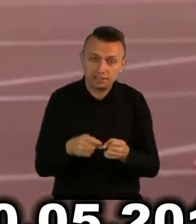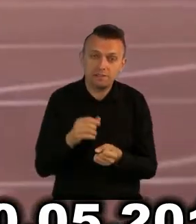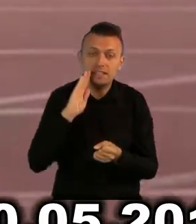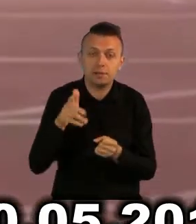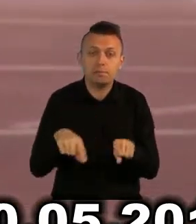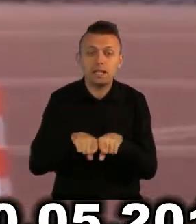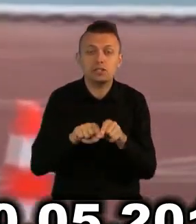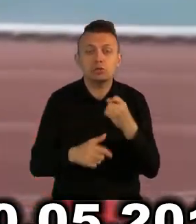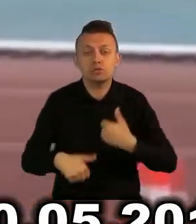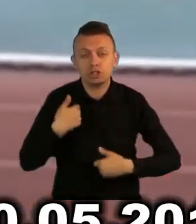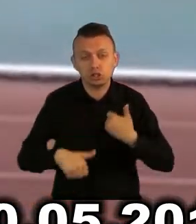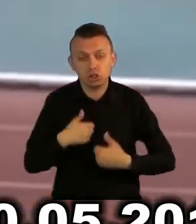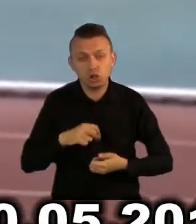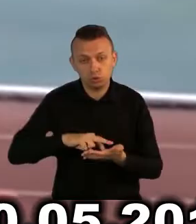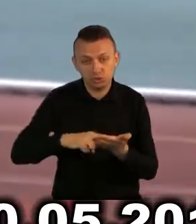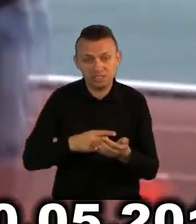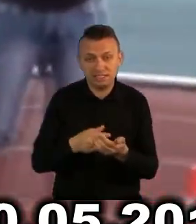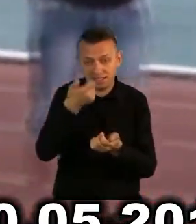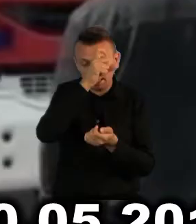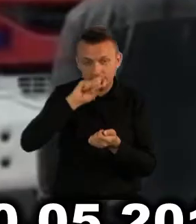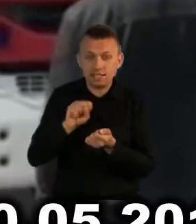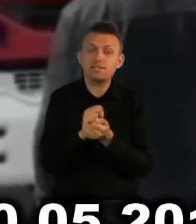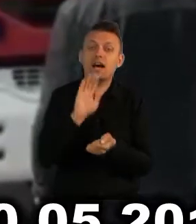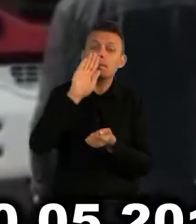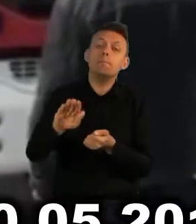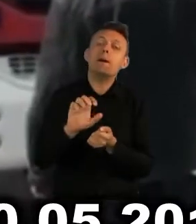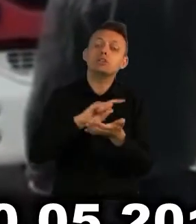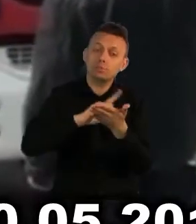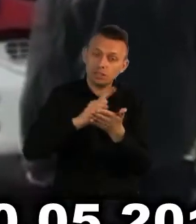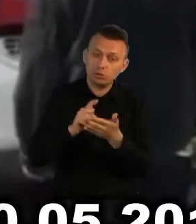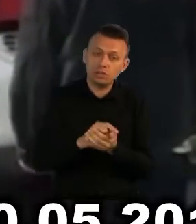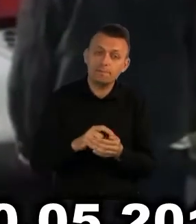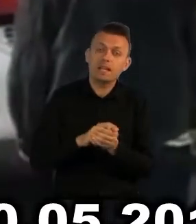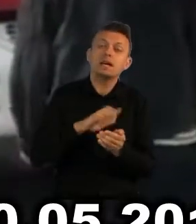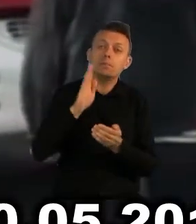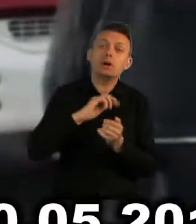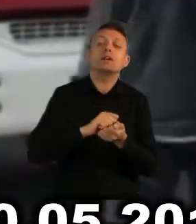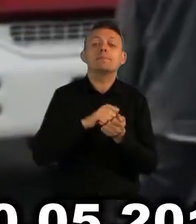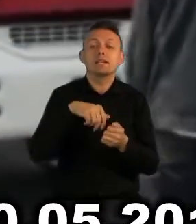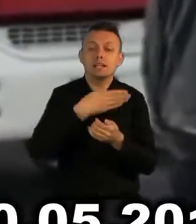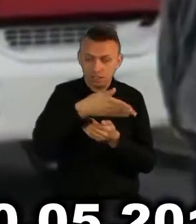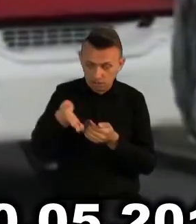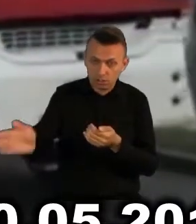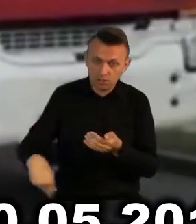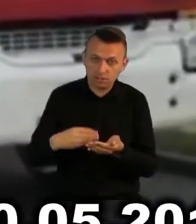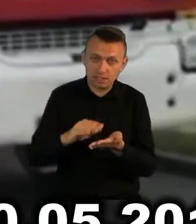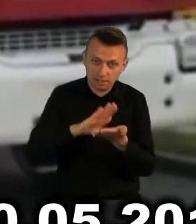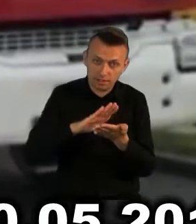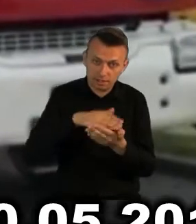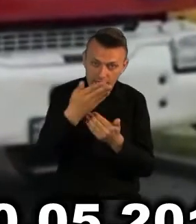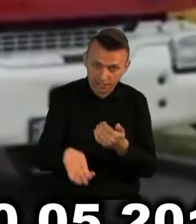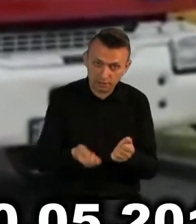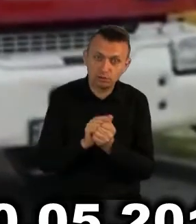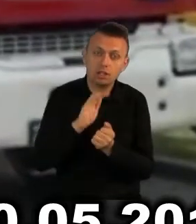także konkurs zatytułowany Konkurs Tańca Masz Minutę. Po rozdaniu nagród konkursowych nastąpi występ kutnowskich talentów. Będą to